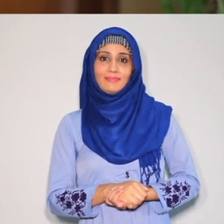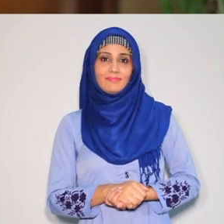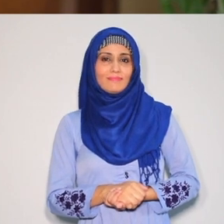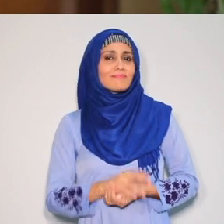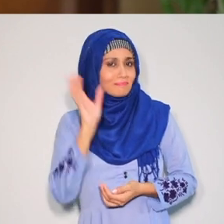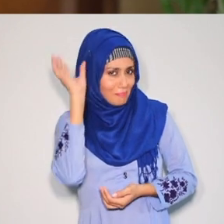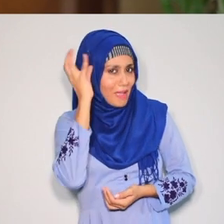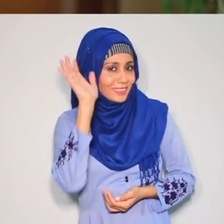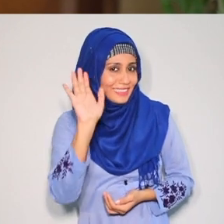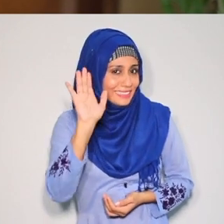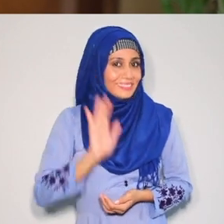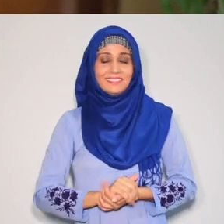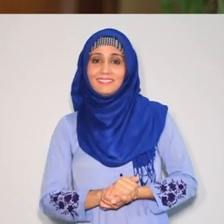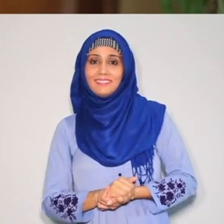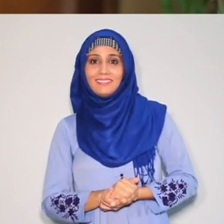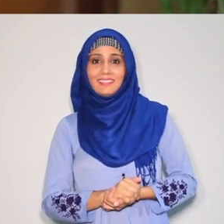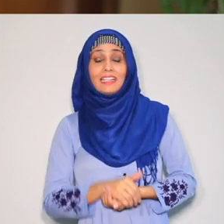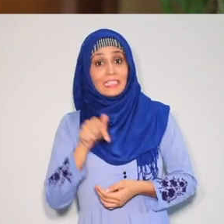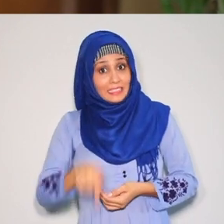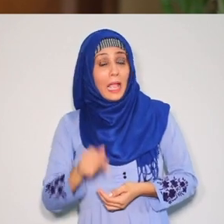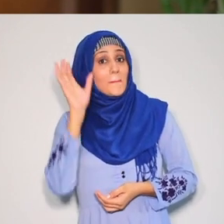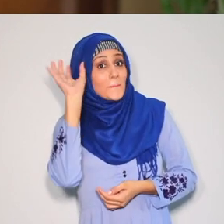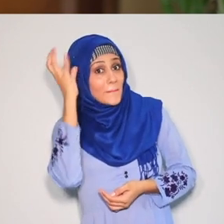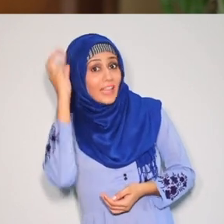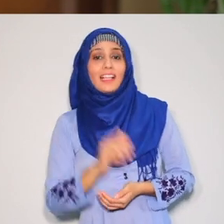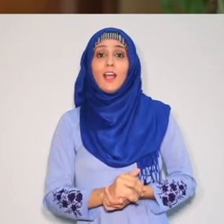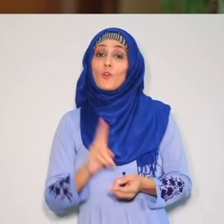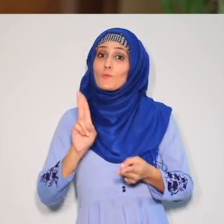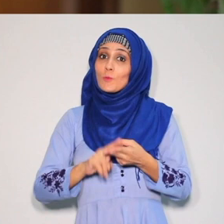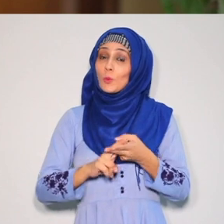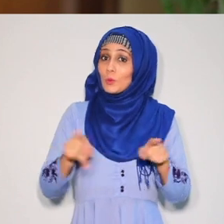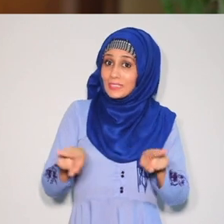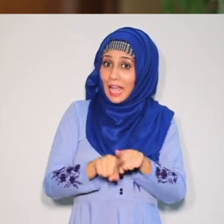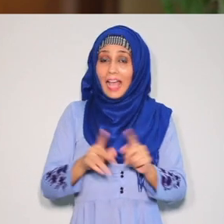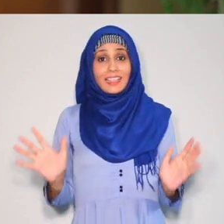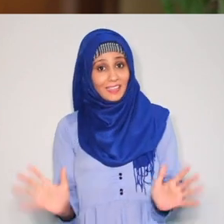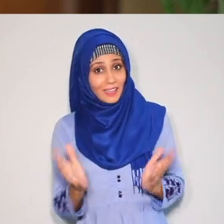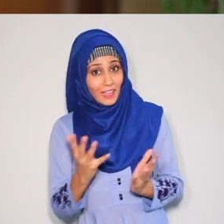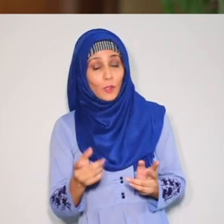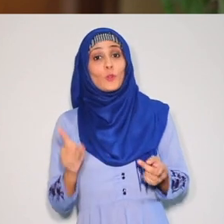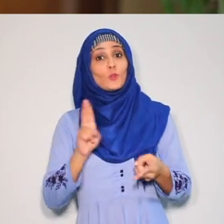है ना मजे की कहानी। ये है मजा दोस्तों के साथ खेल।